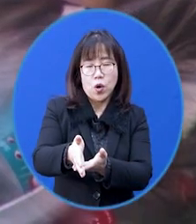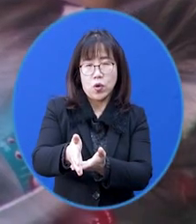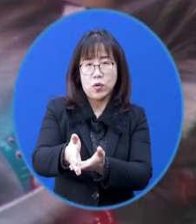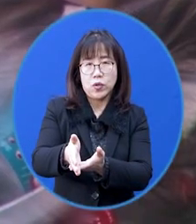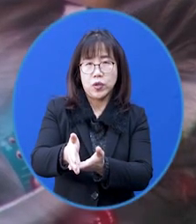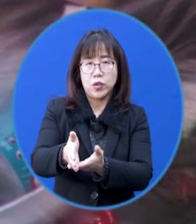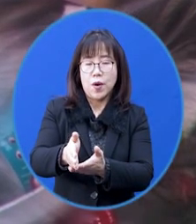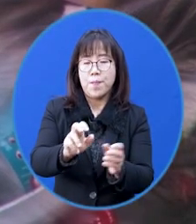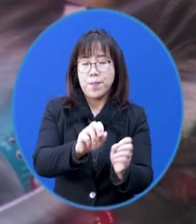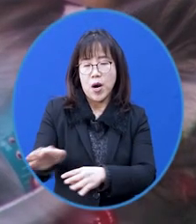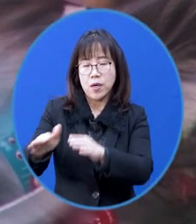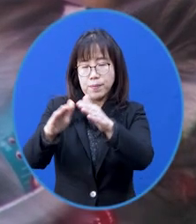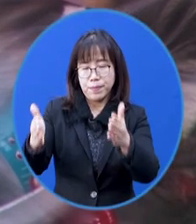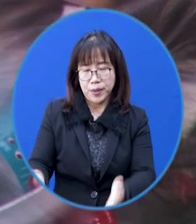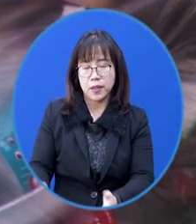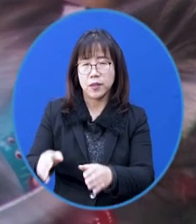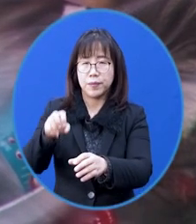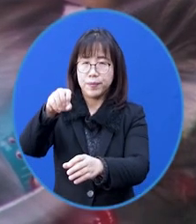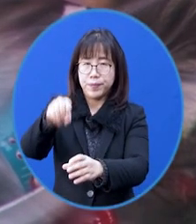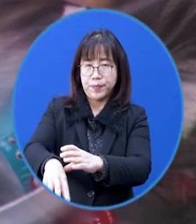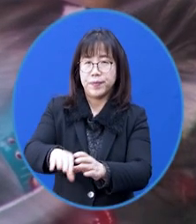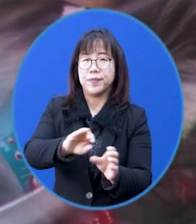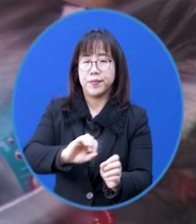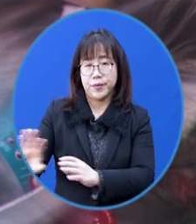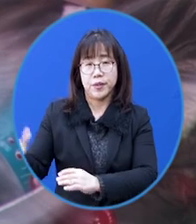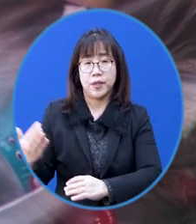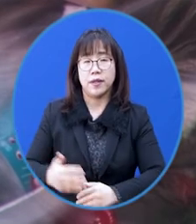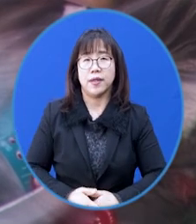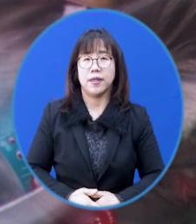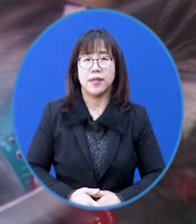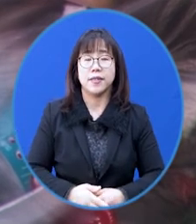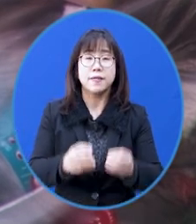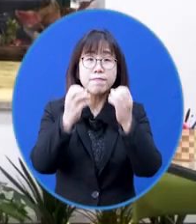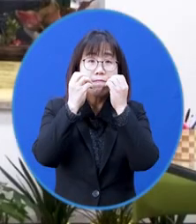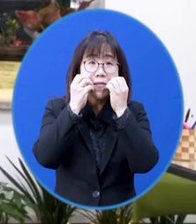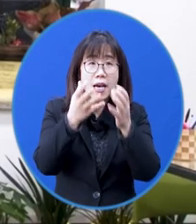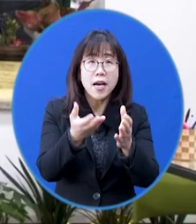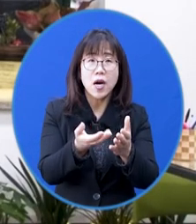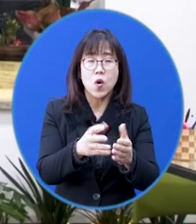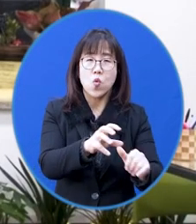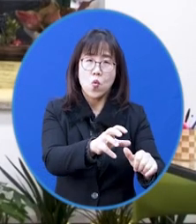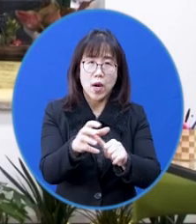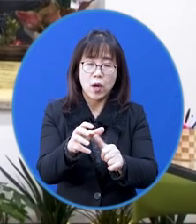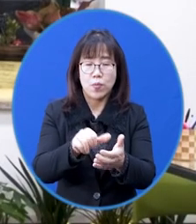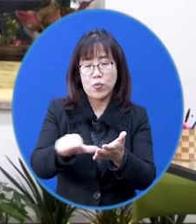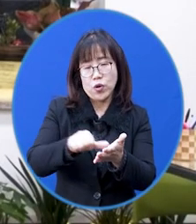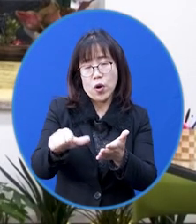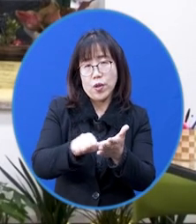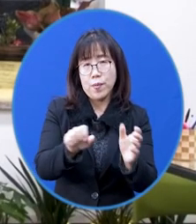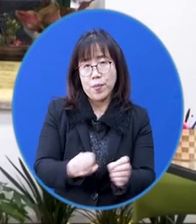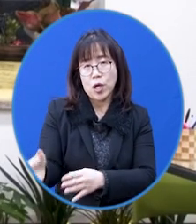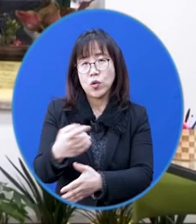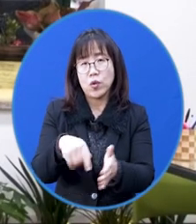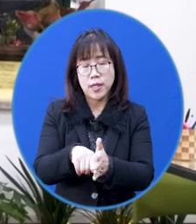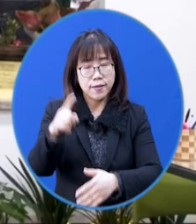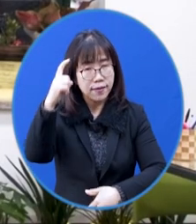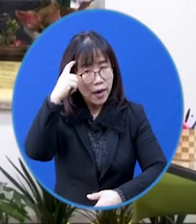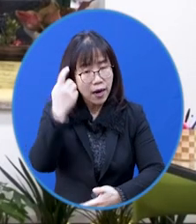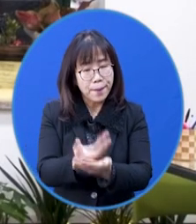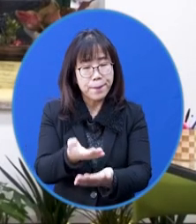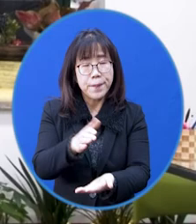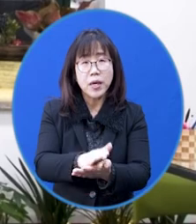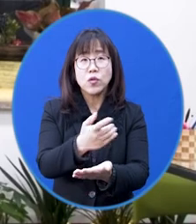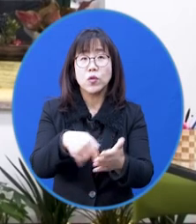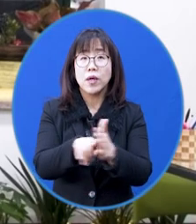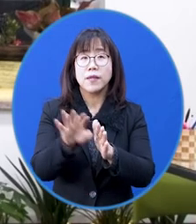페트병은 전용 수거함을 따로 비치해 배출해야 합니다. 재활용 폐기물 분리 배출에 대한 인식을 확산하기